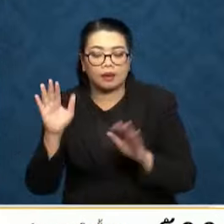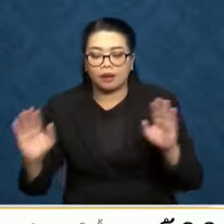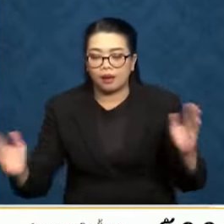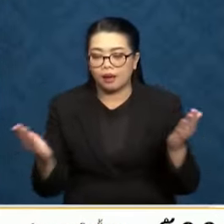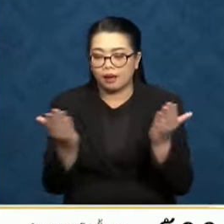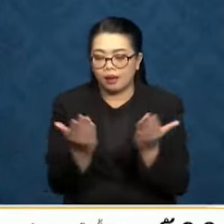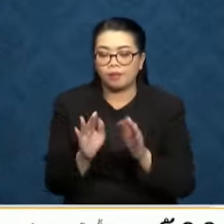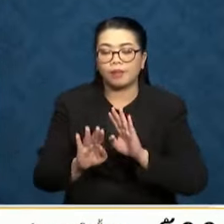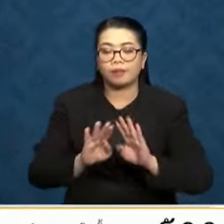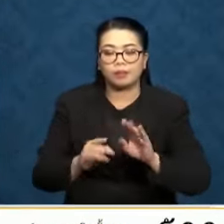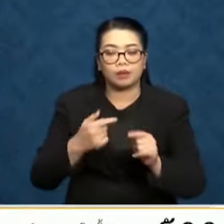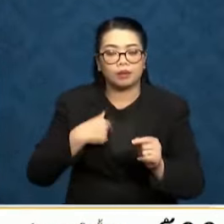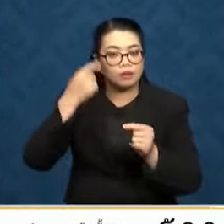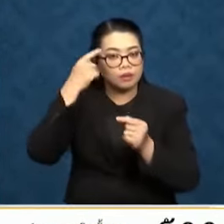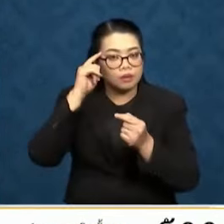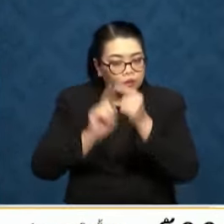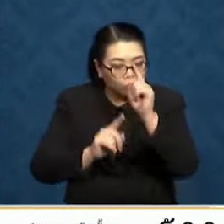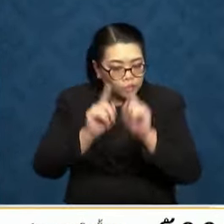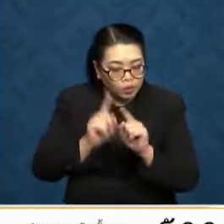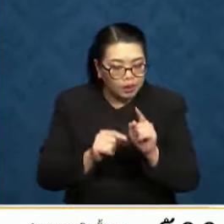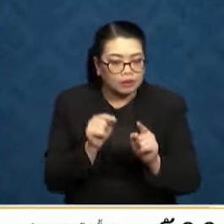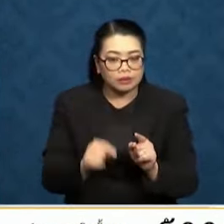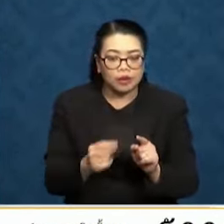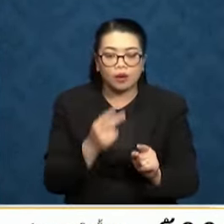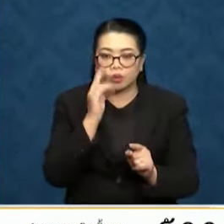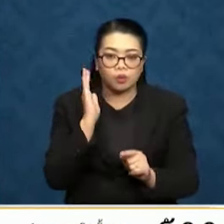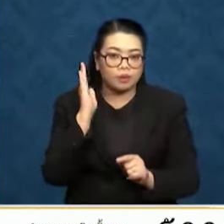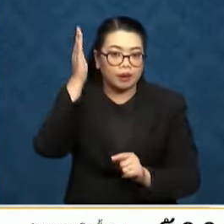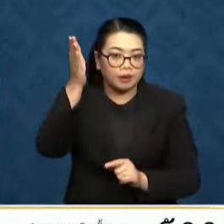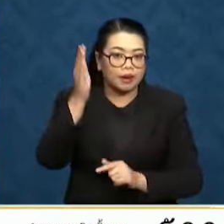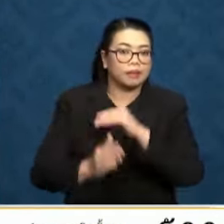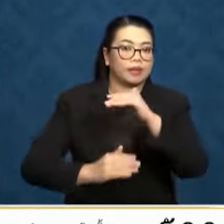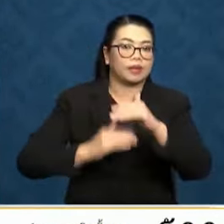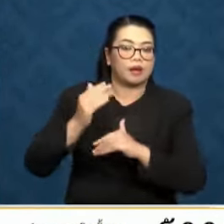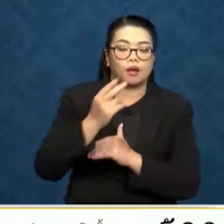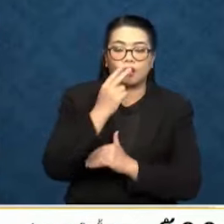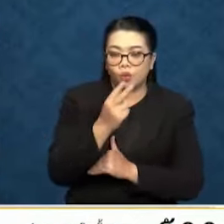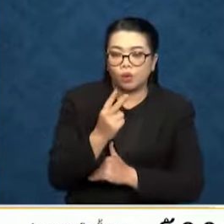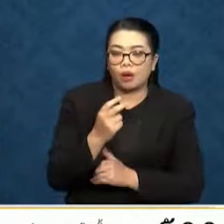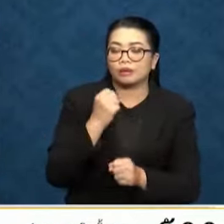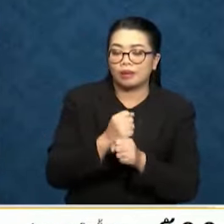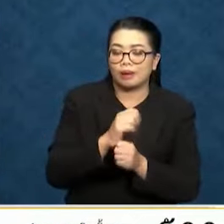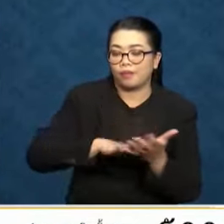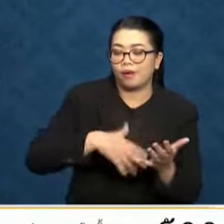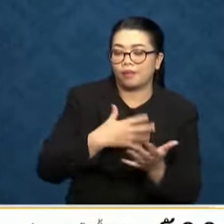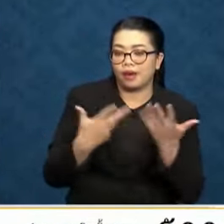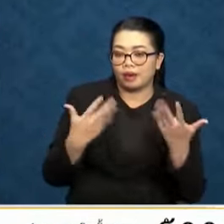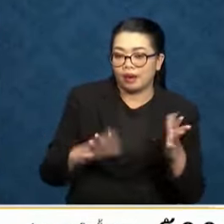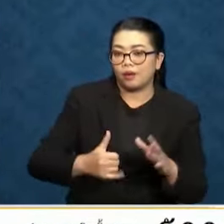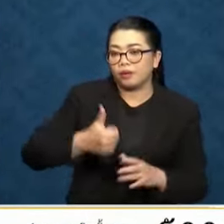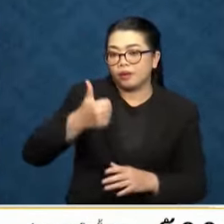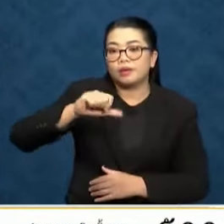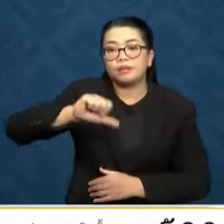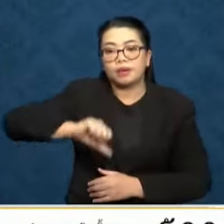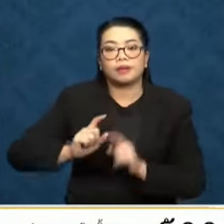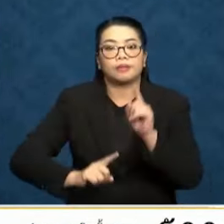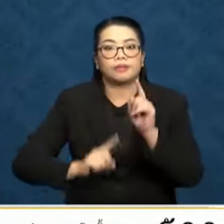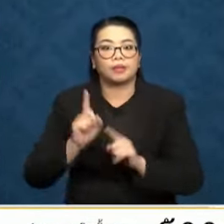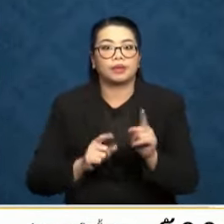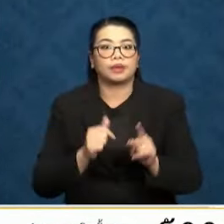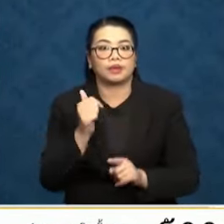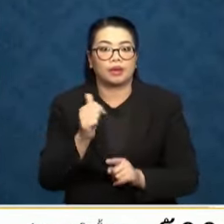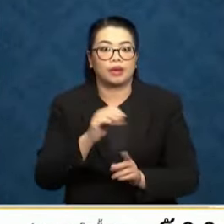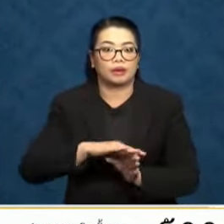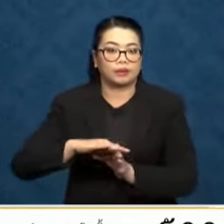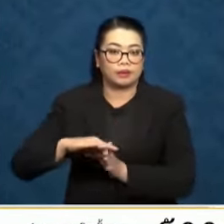ตั้งตัวชี้วัดเนี่ยมันเป็นการตั้งตัวชี้วัดเพื่อไปข้างหน้าค่ะท่านประธานหัวใจสำคัญนะคะของการเปลี่ยน